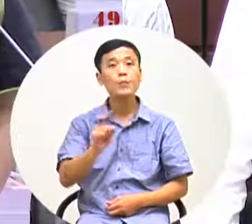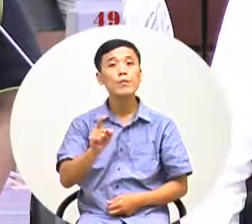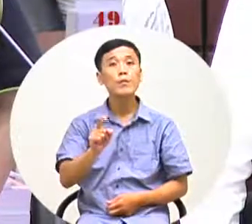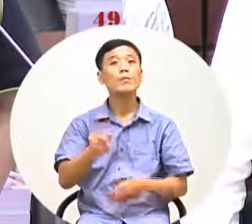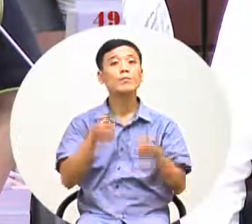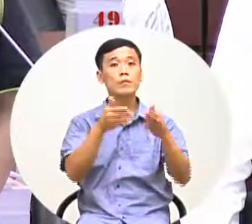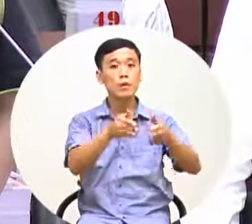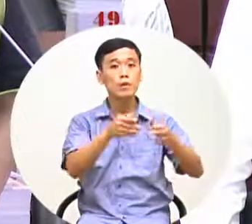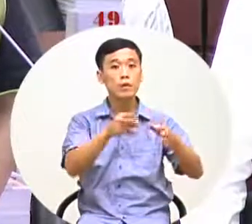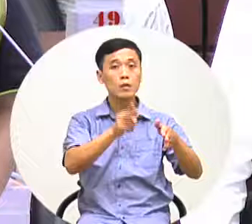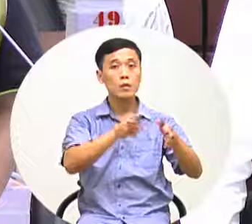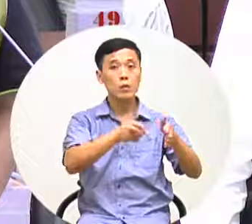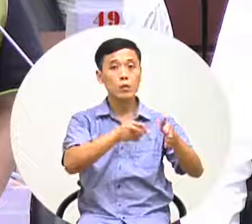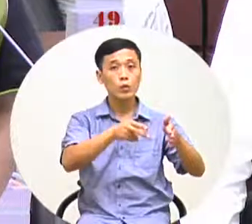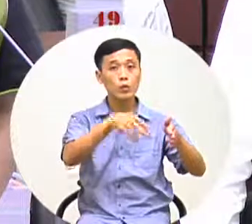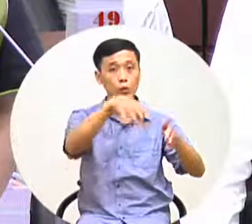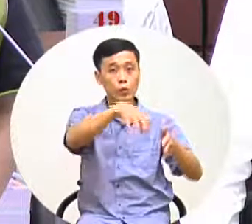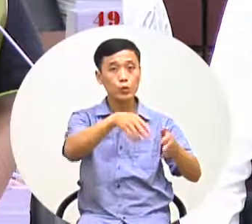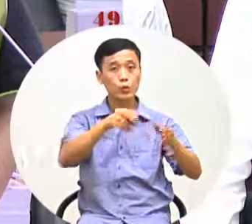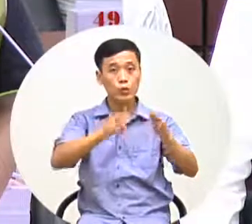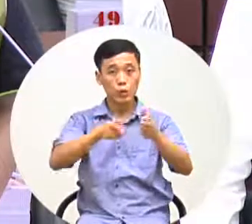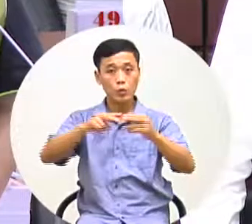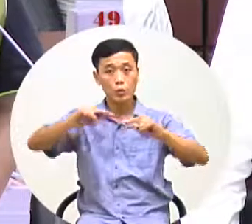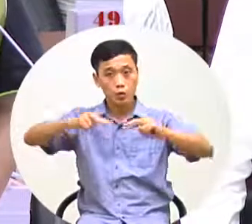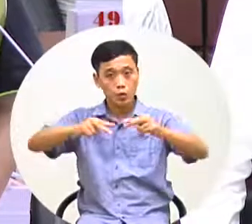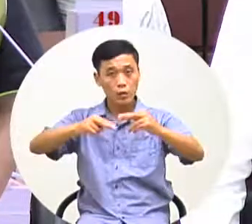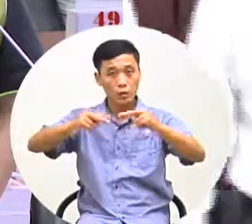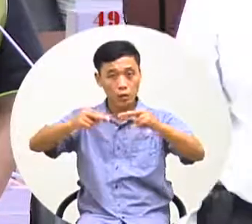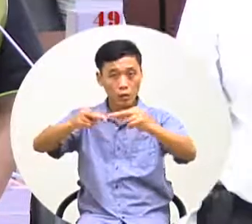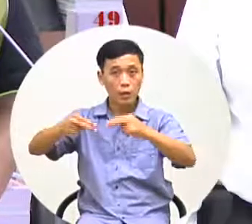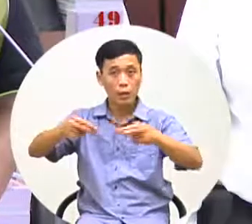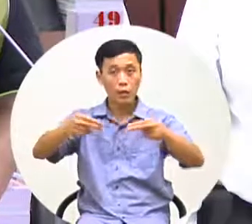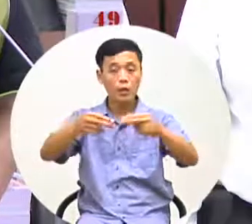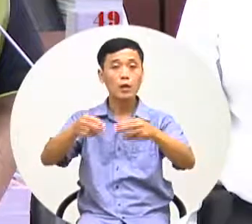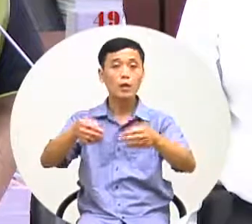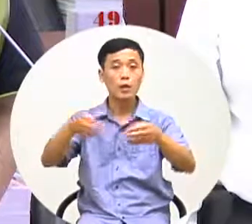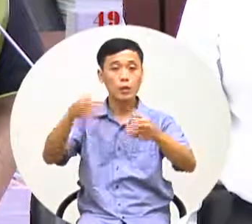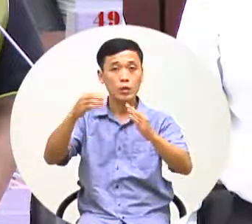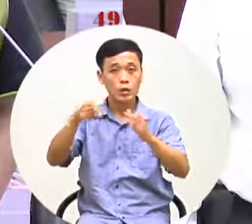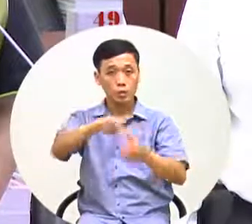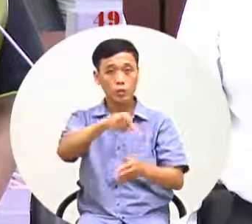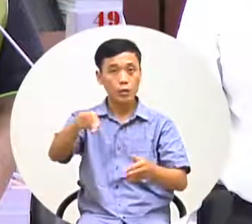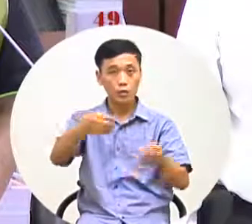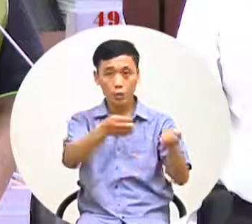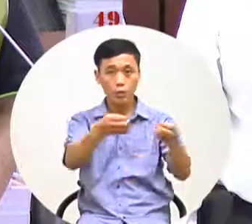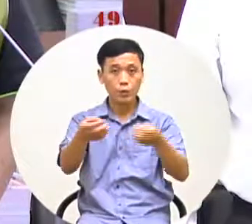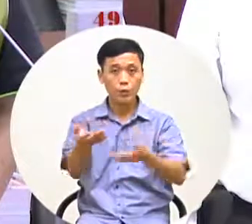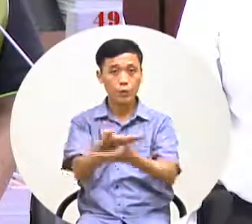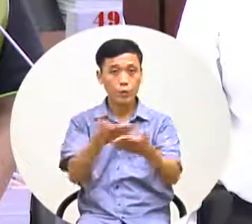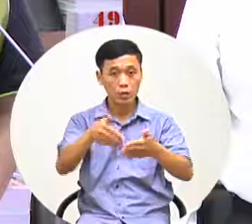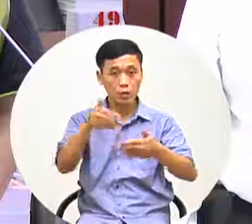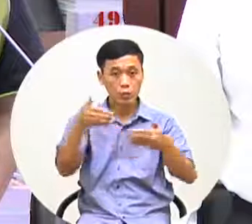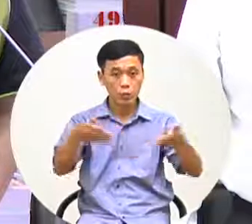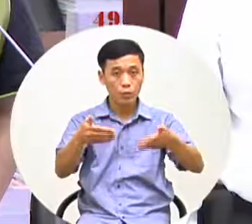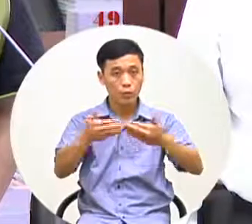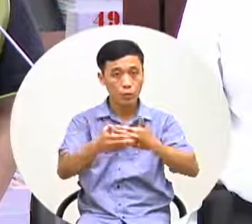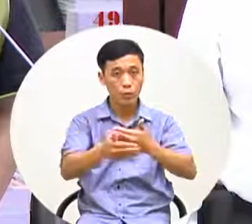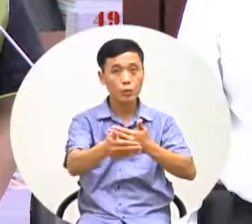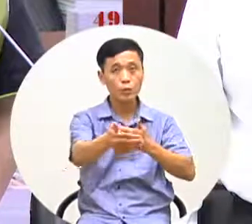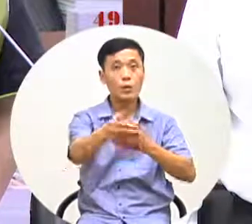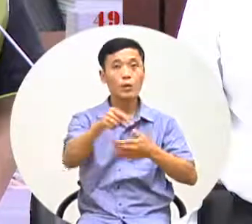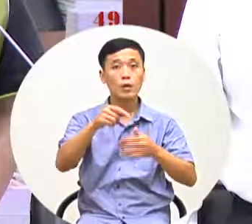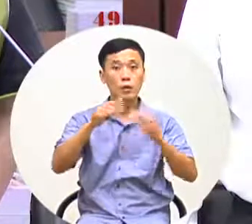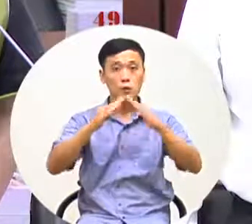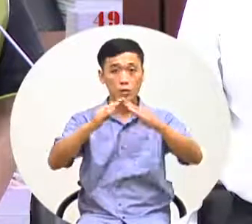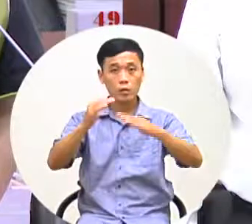改这边来居中来帮他们协调。当然在这个施工的过程当中，市民权益的受损，当然